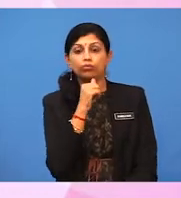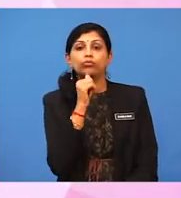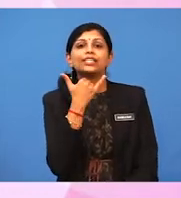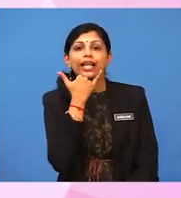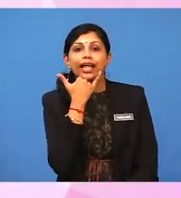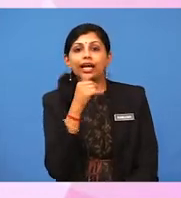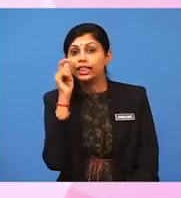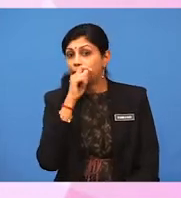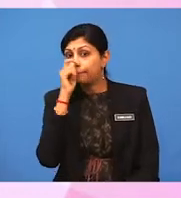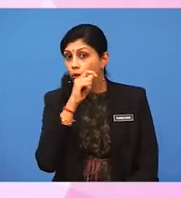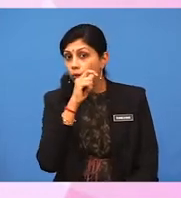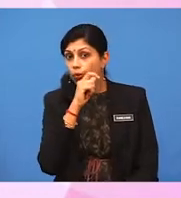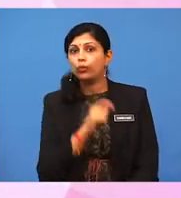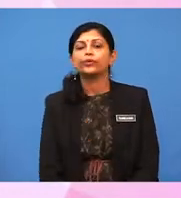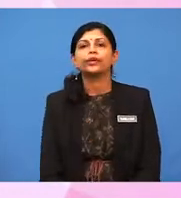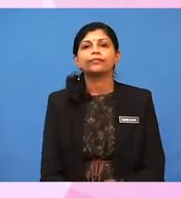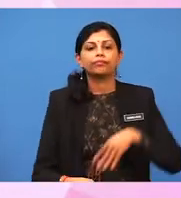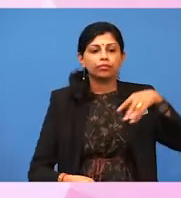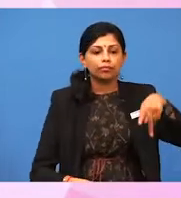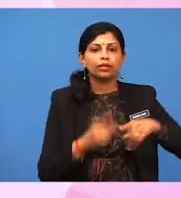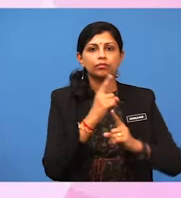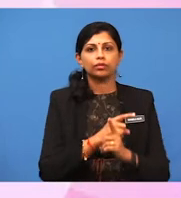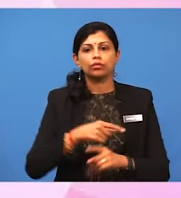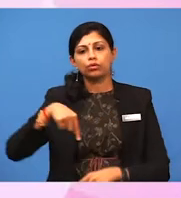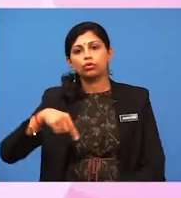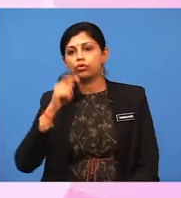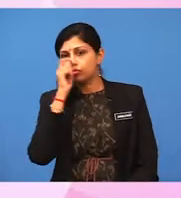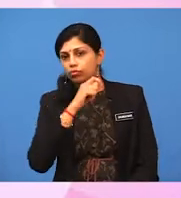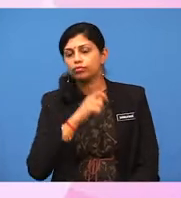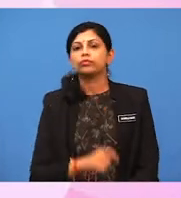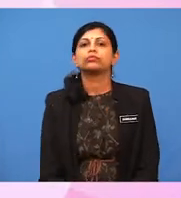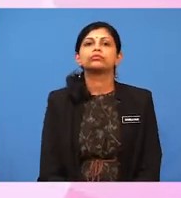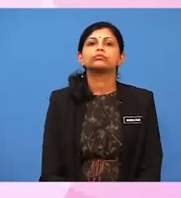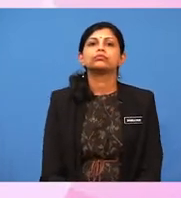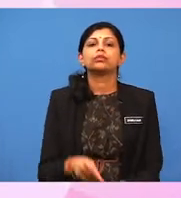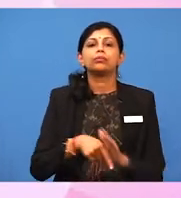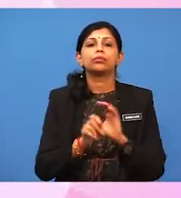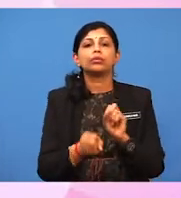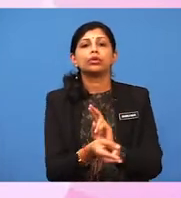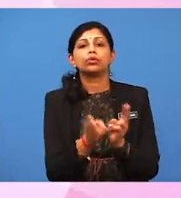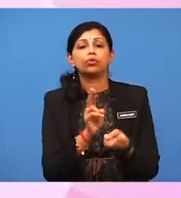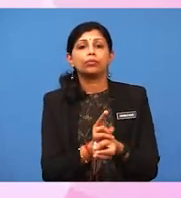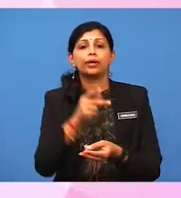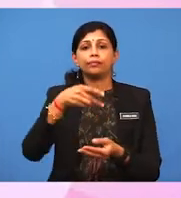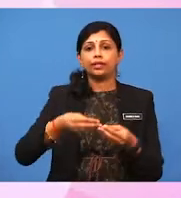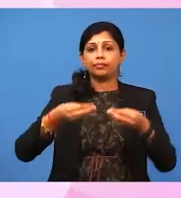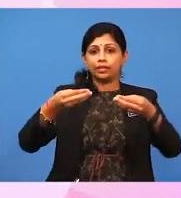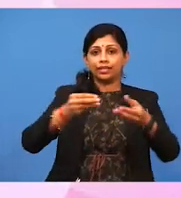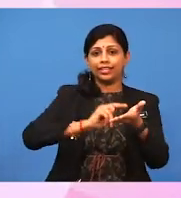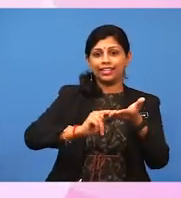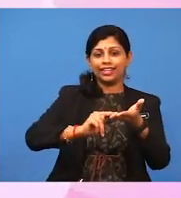P sama dengan true, Q sama dengan false. Pemboleh ubah P diberi nilai boolean